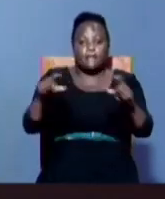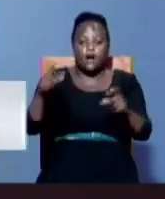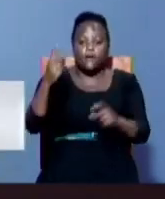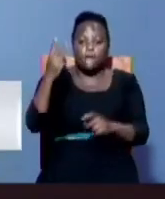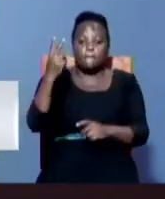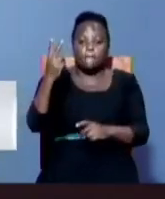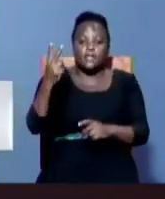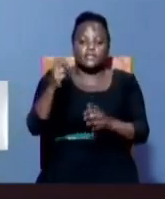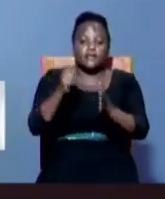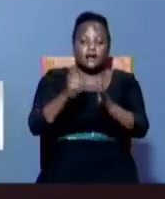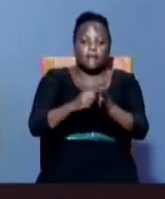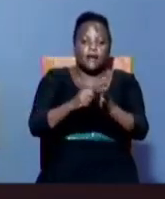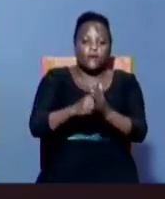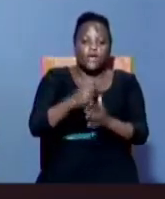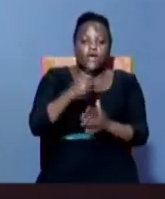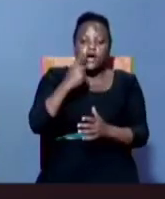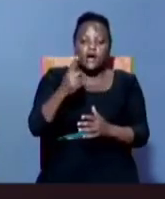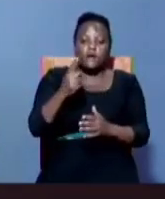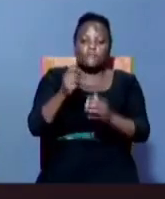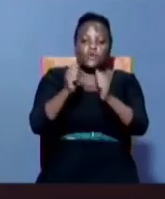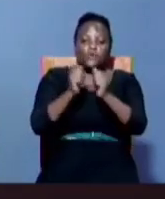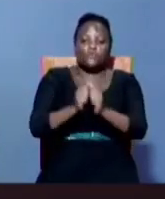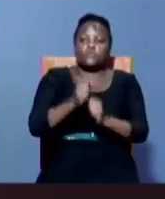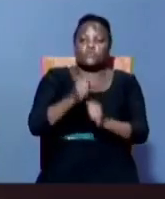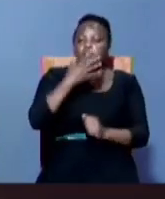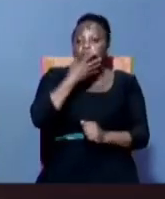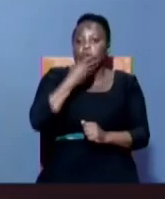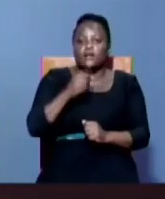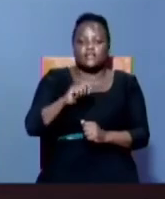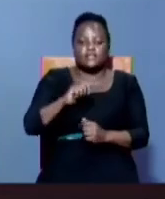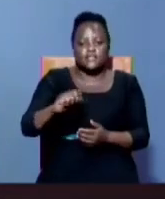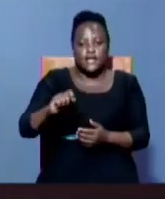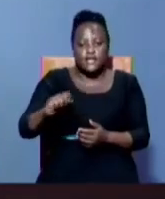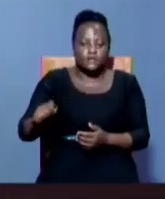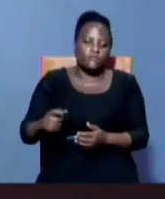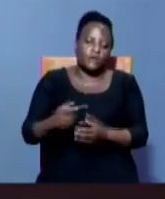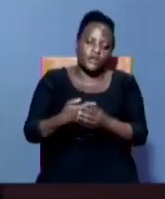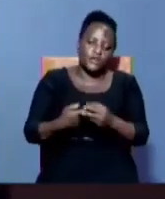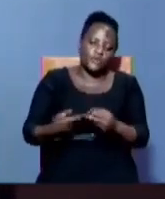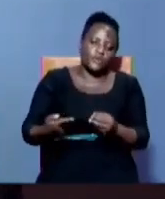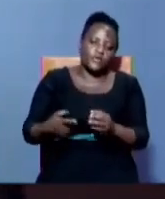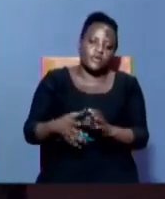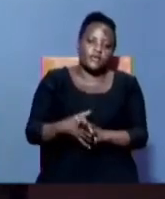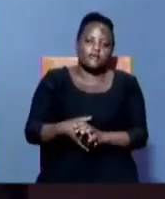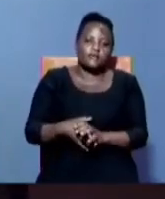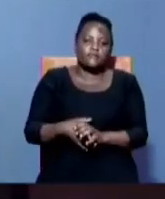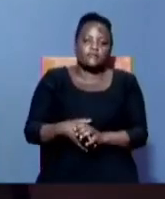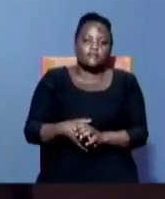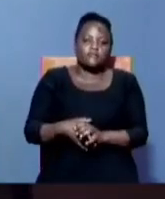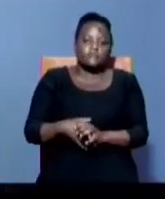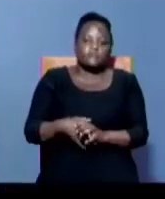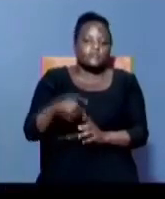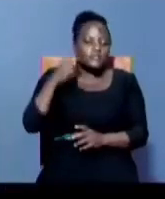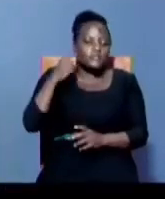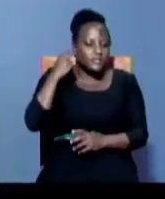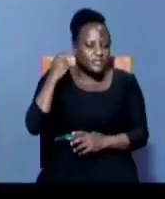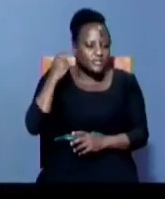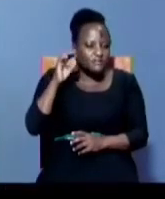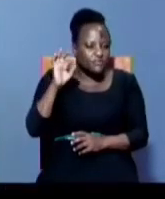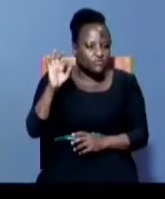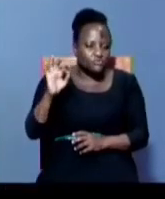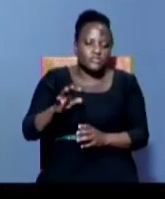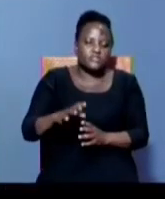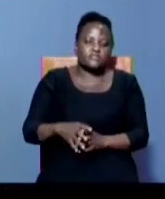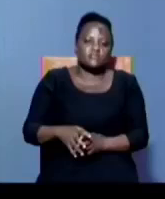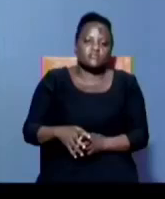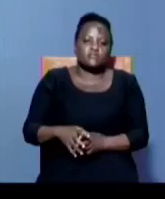mawe, zile amri 10 za Bwana, ziliandikwa kwa kidole. Naomba msikize vizuri. Una utaiona kwenye